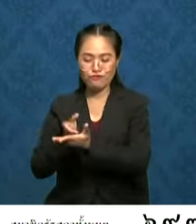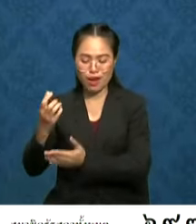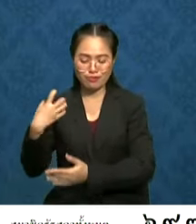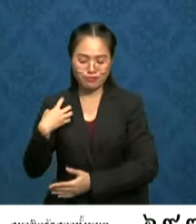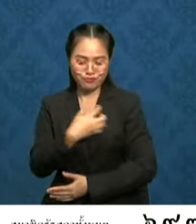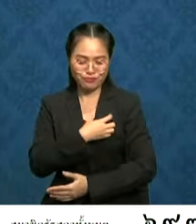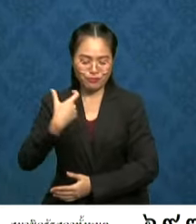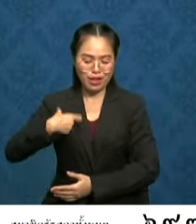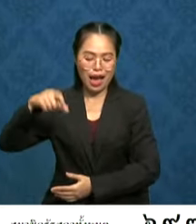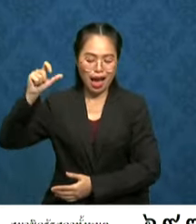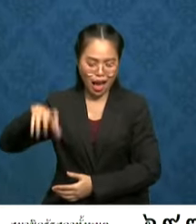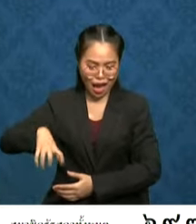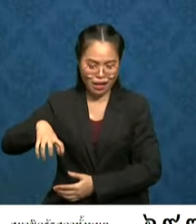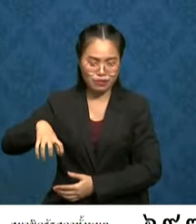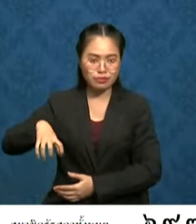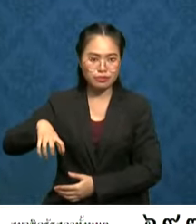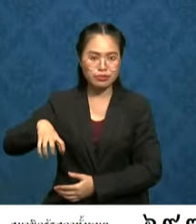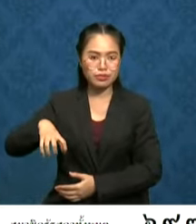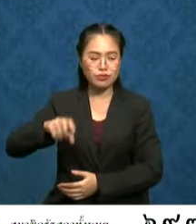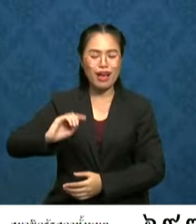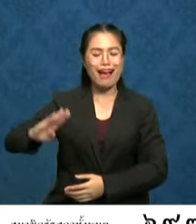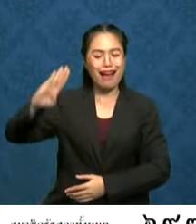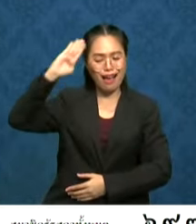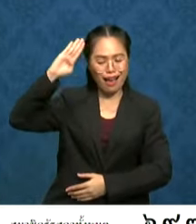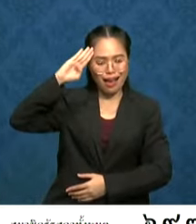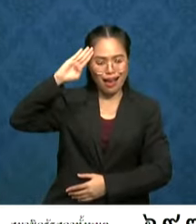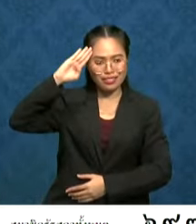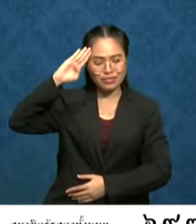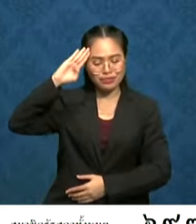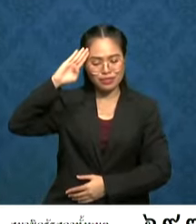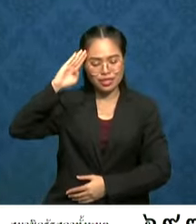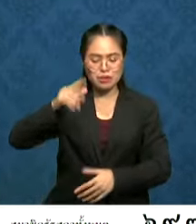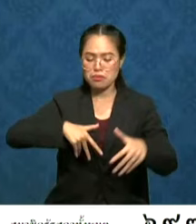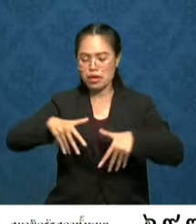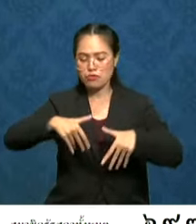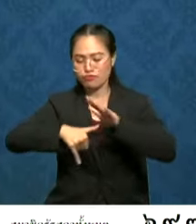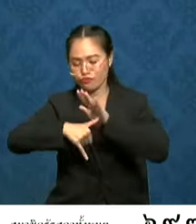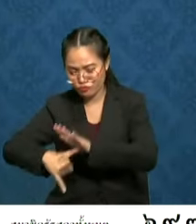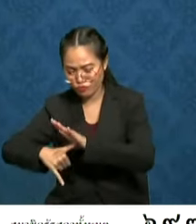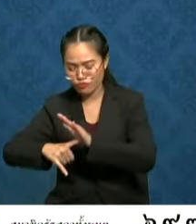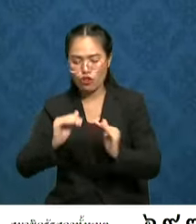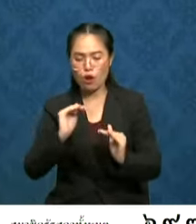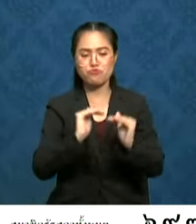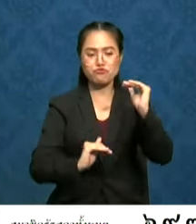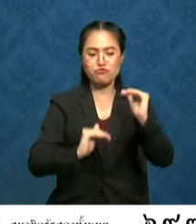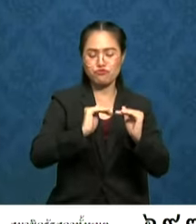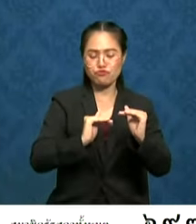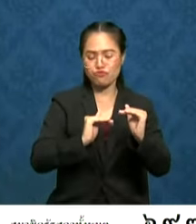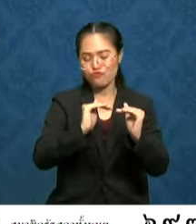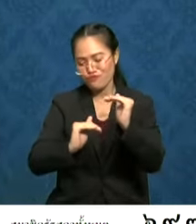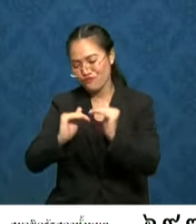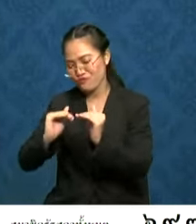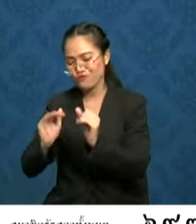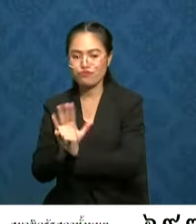ฐบาลพลเรือนสิทธิเสรีภาพของประชาชนที่ถูกละเมิดรวมถึงความยุติธรรมที่ล่าช้าบกพร่อง